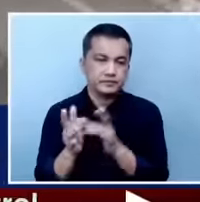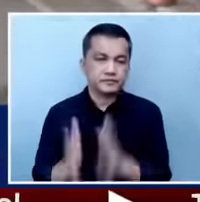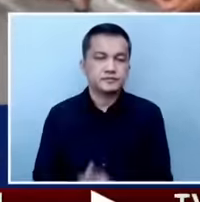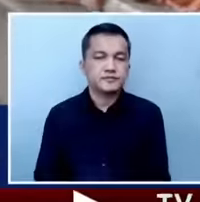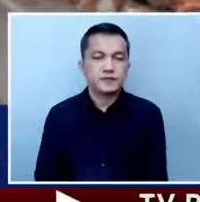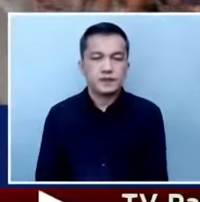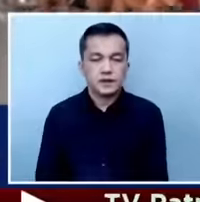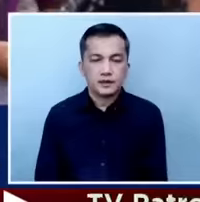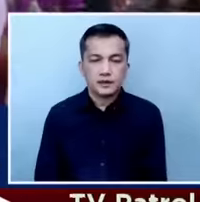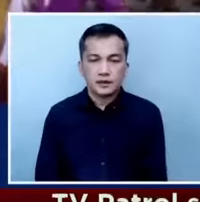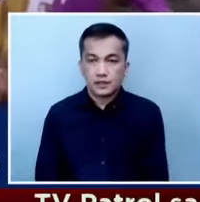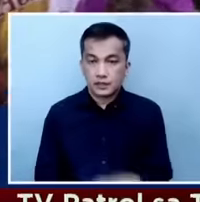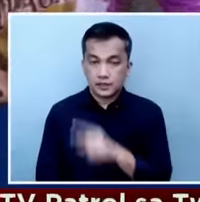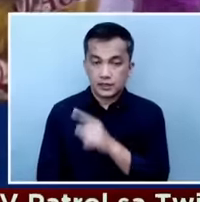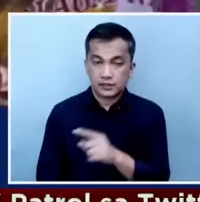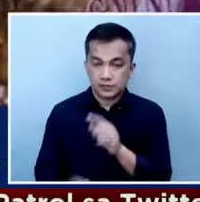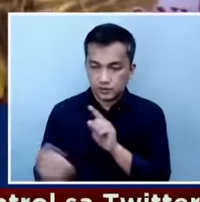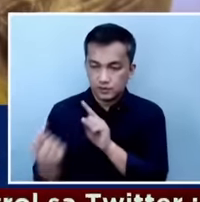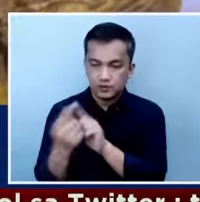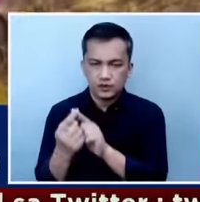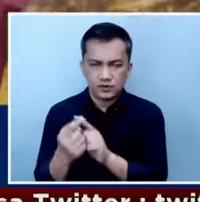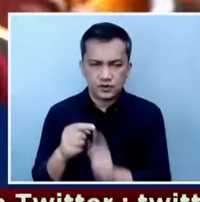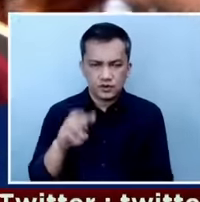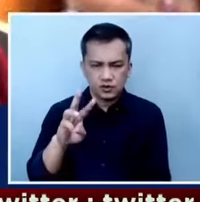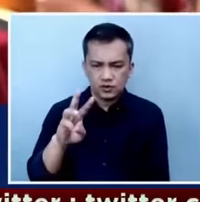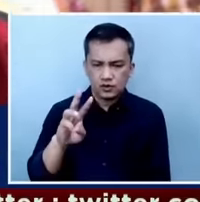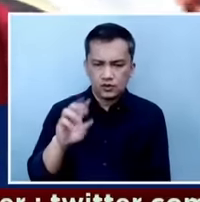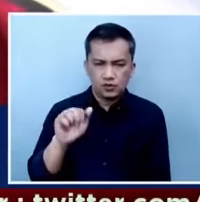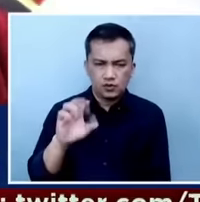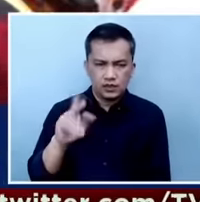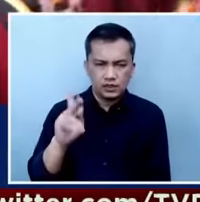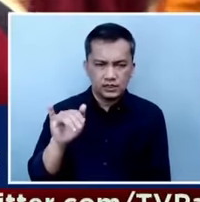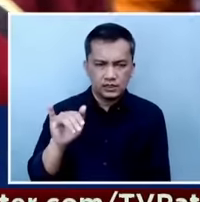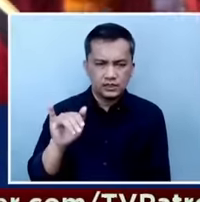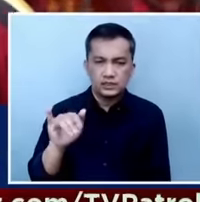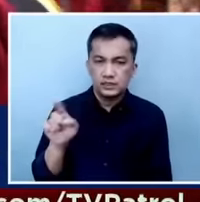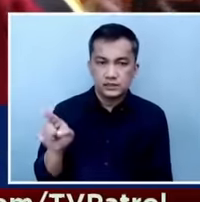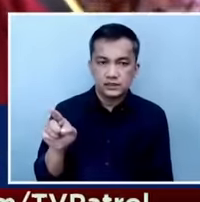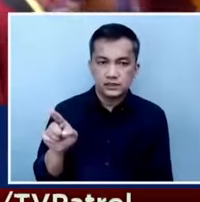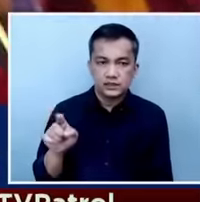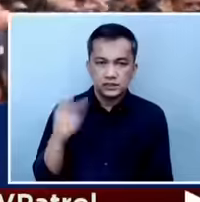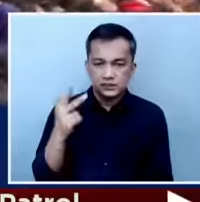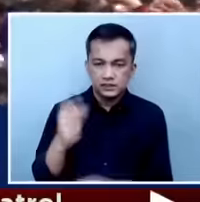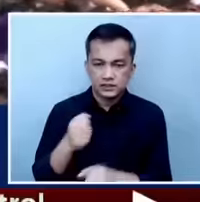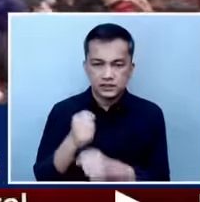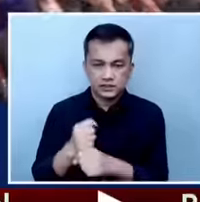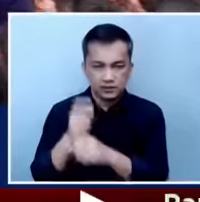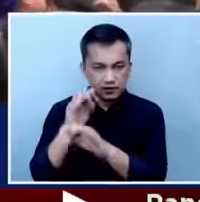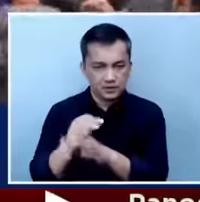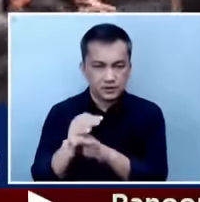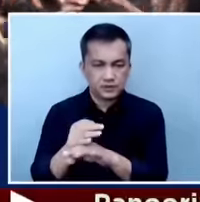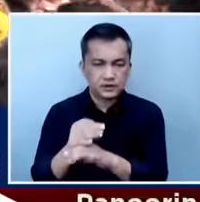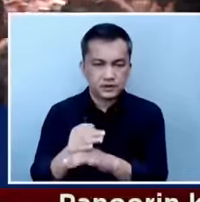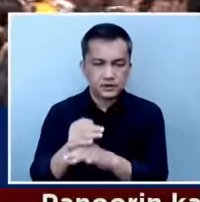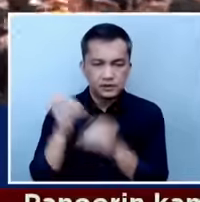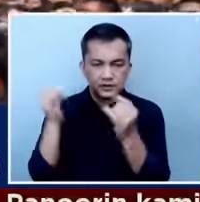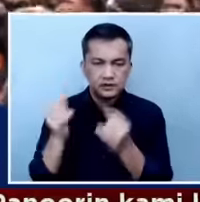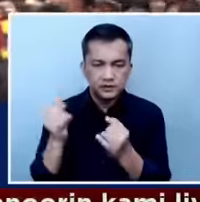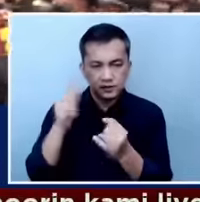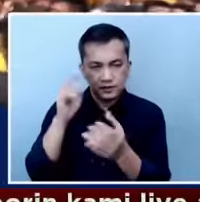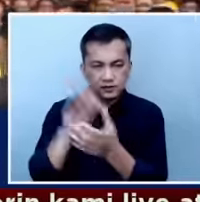Gaya na lang ng nakilala naming si Waki Sugi. Higit tatlong dekada na siyang namamanata sa imaheng